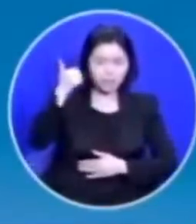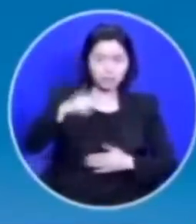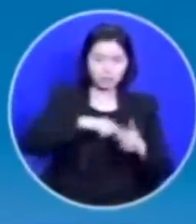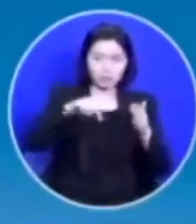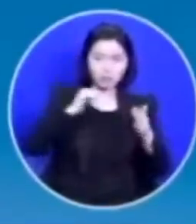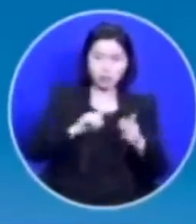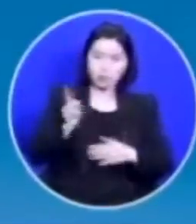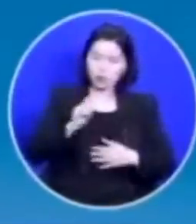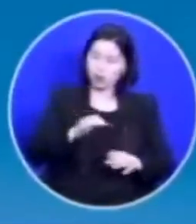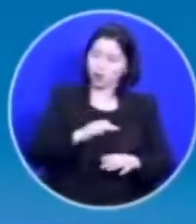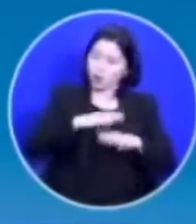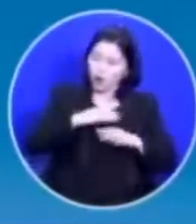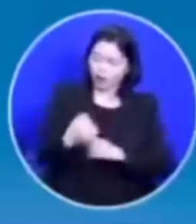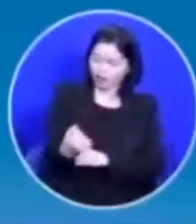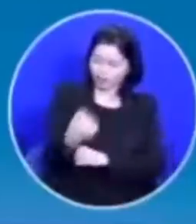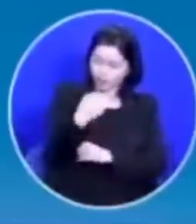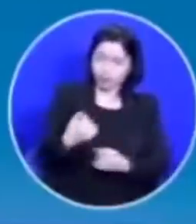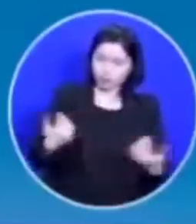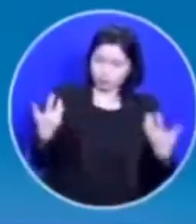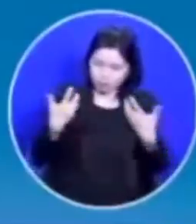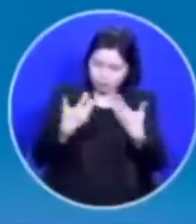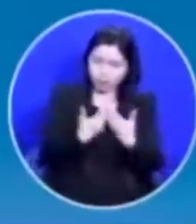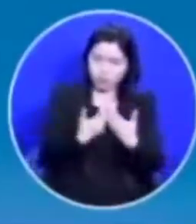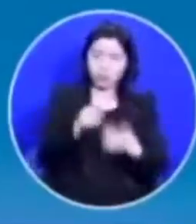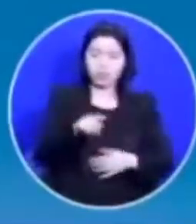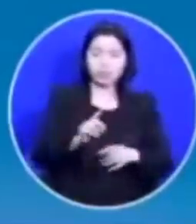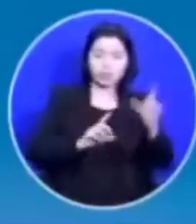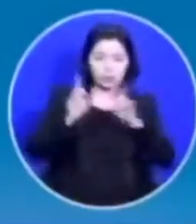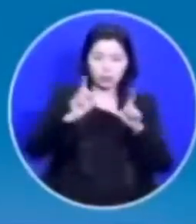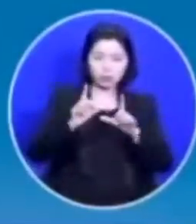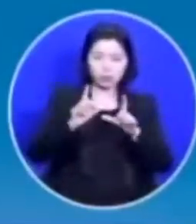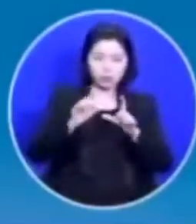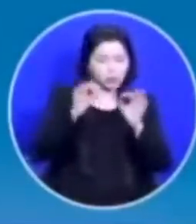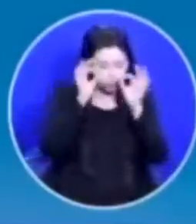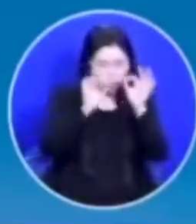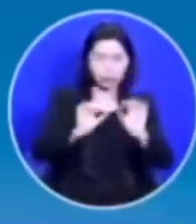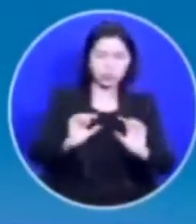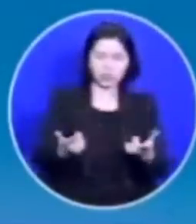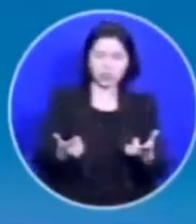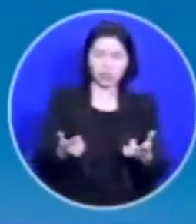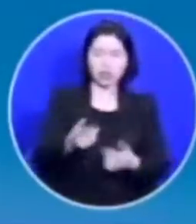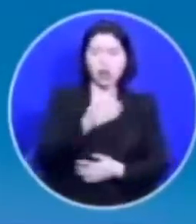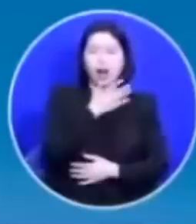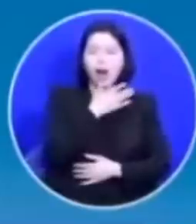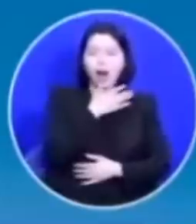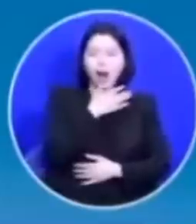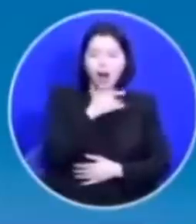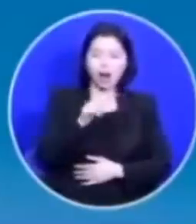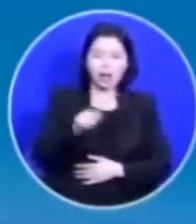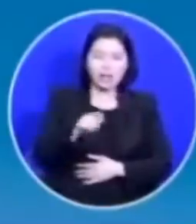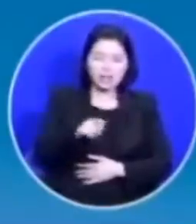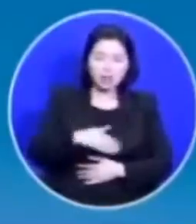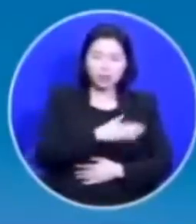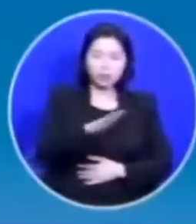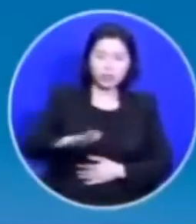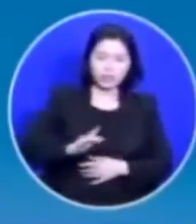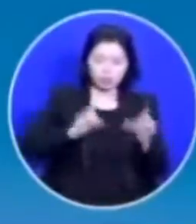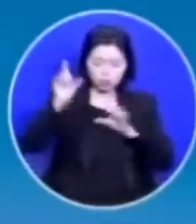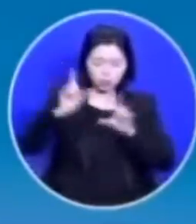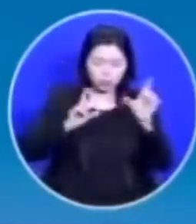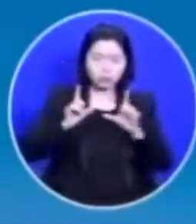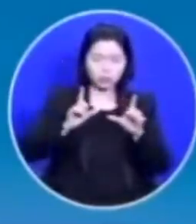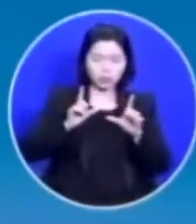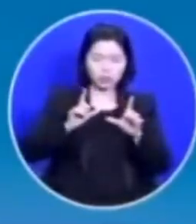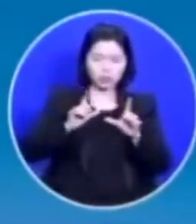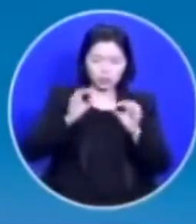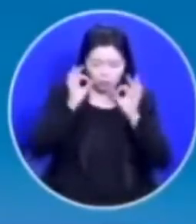뭔가 힘이 넘치는 그런 모습이 보이지 않았어요 아 주님이 우리의 모습이 보기